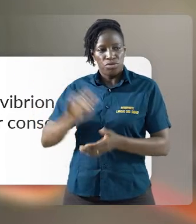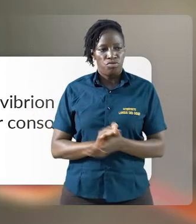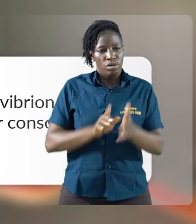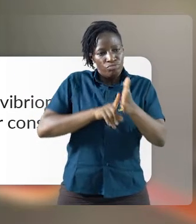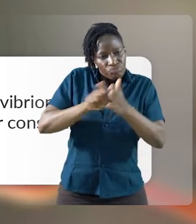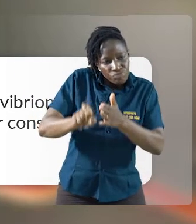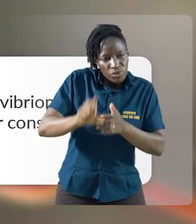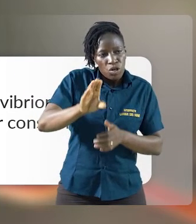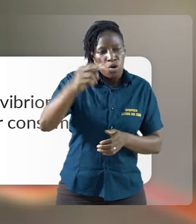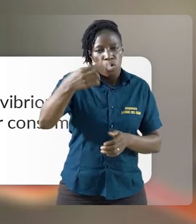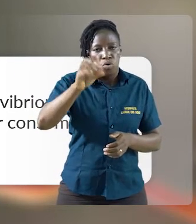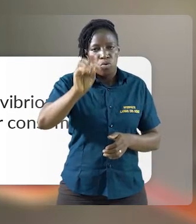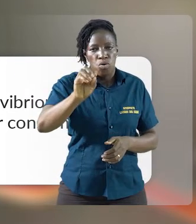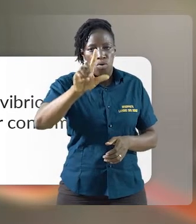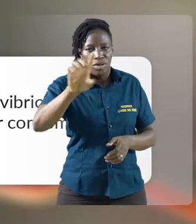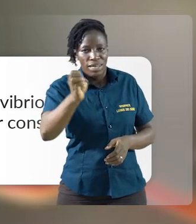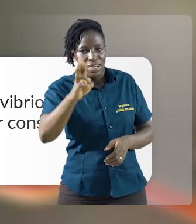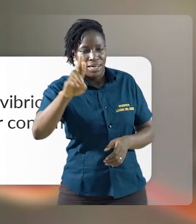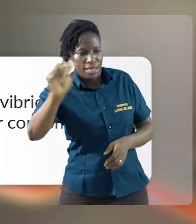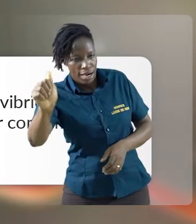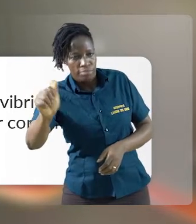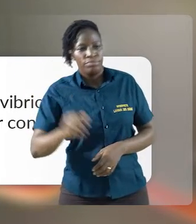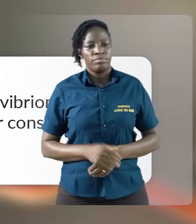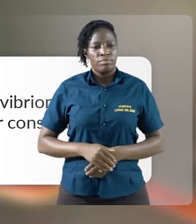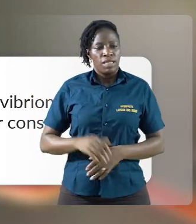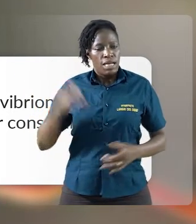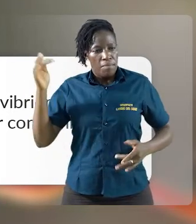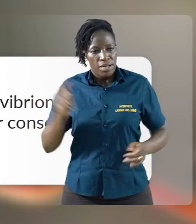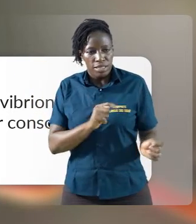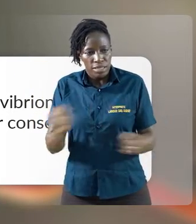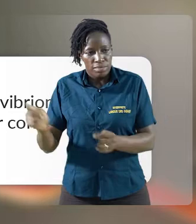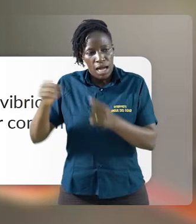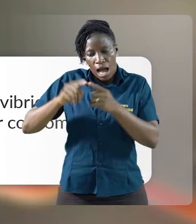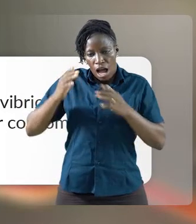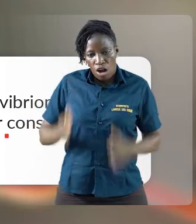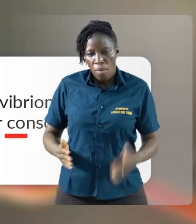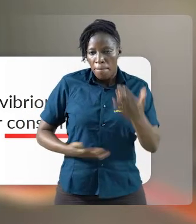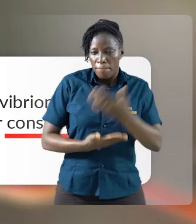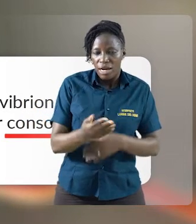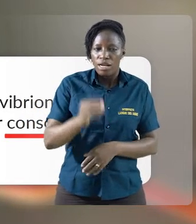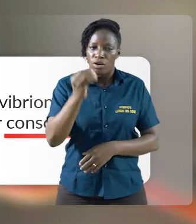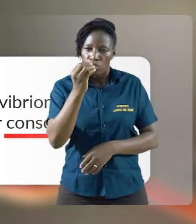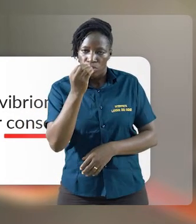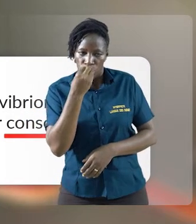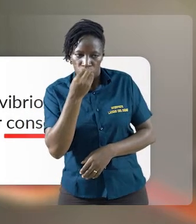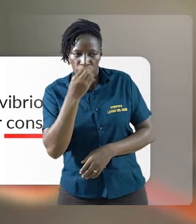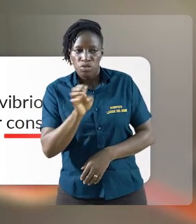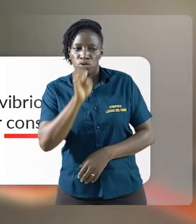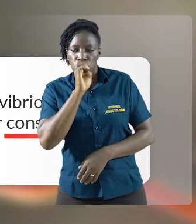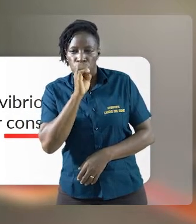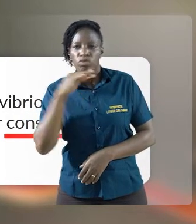du choléra. Cette maladie est transmise à l'homme également par la consommation